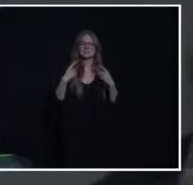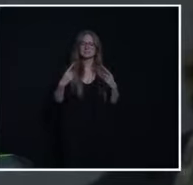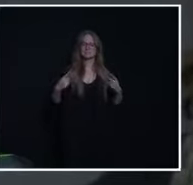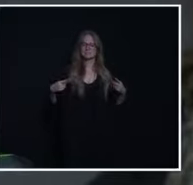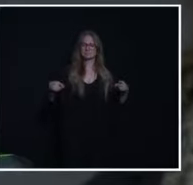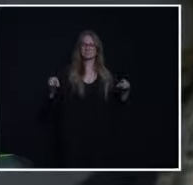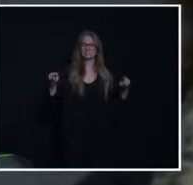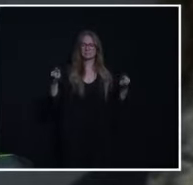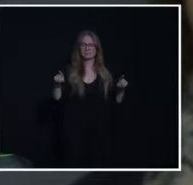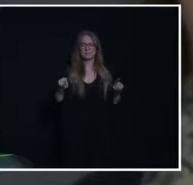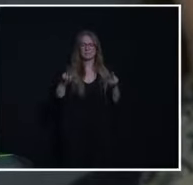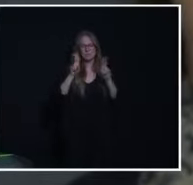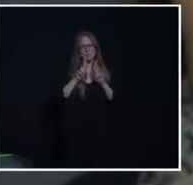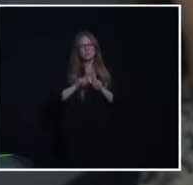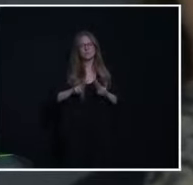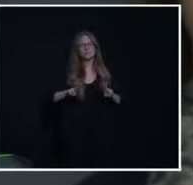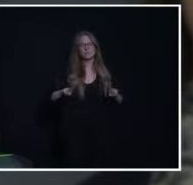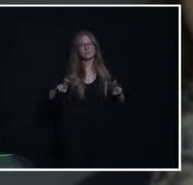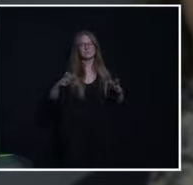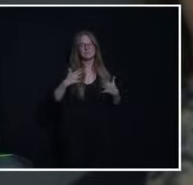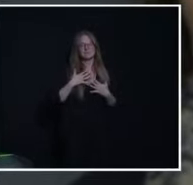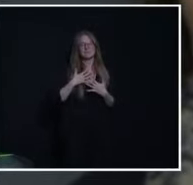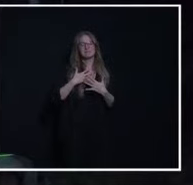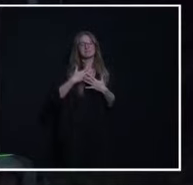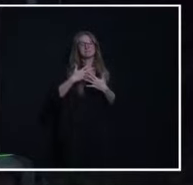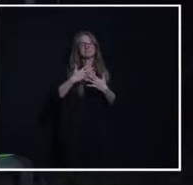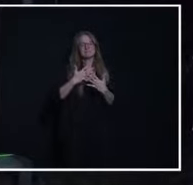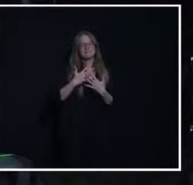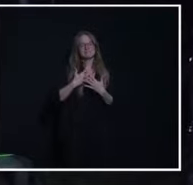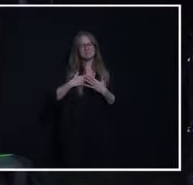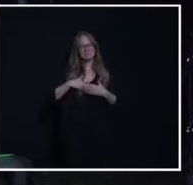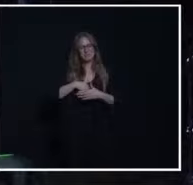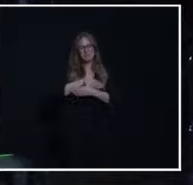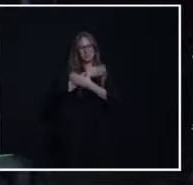Ein ruhiger, atmender Morgen.